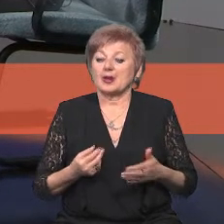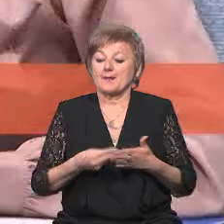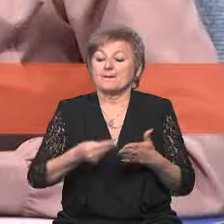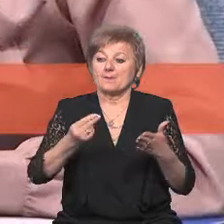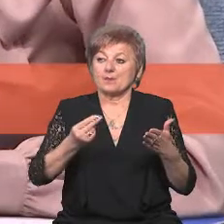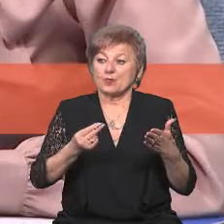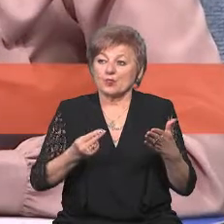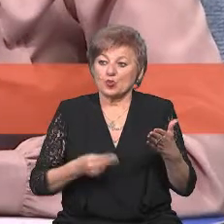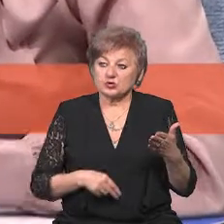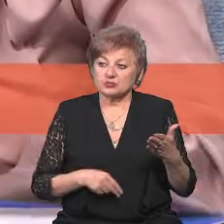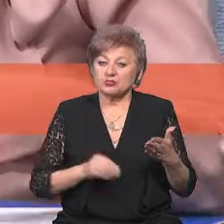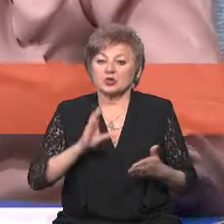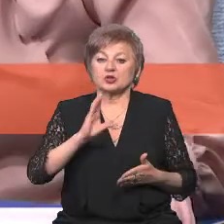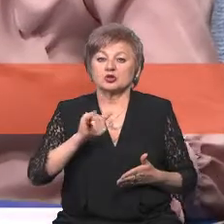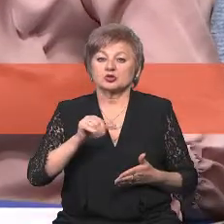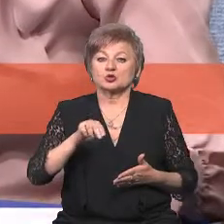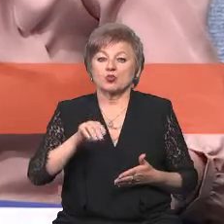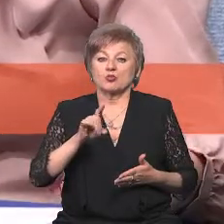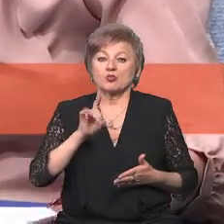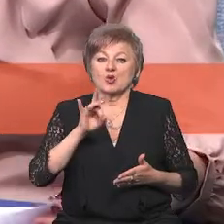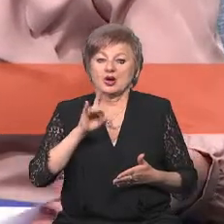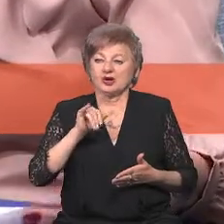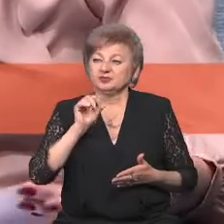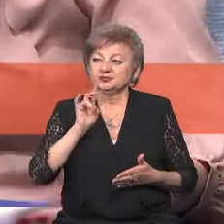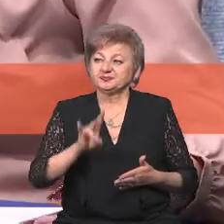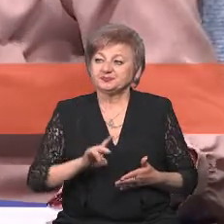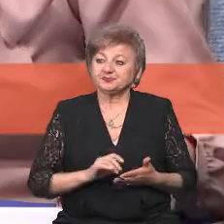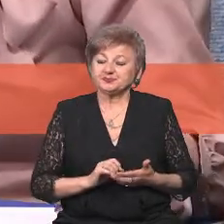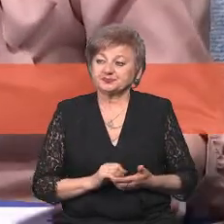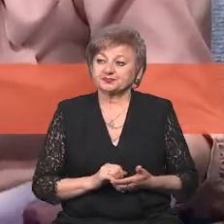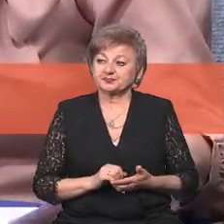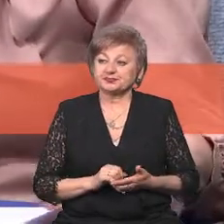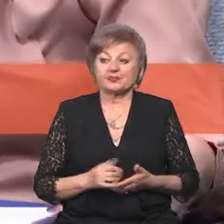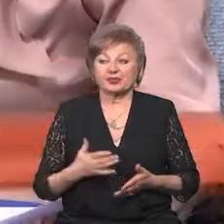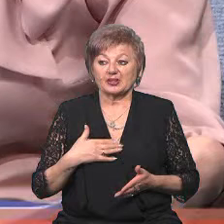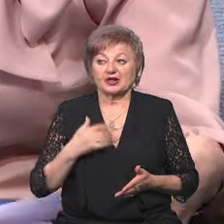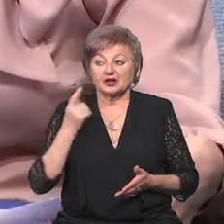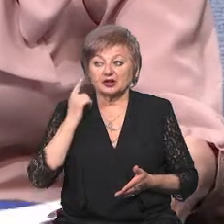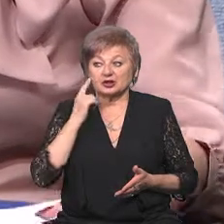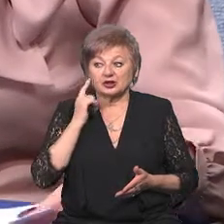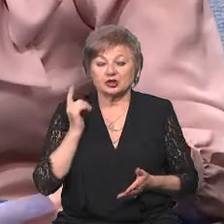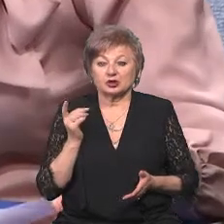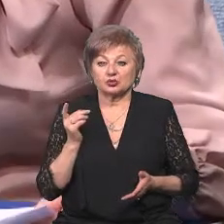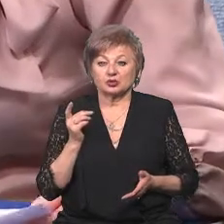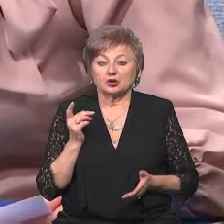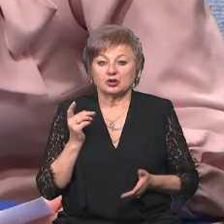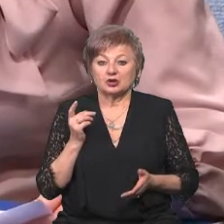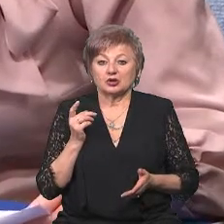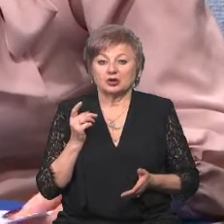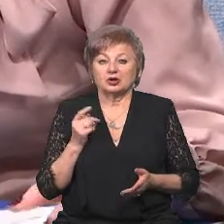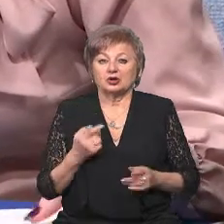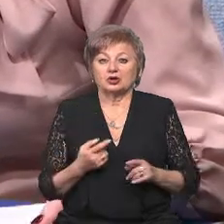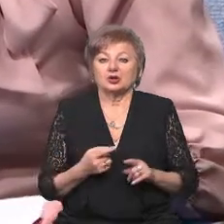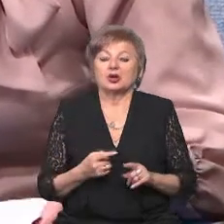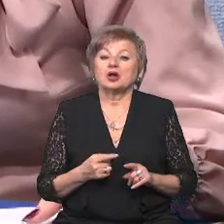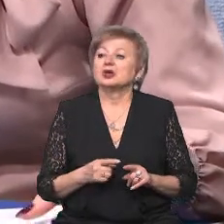ще підписано Уляною Супрун. Ми знайшли, я перепрошую, можна показати лист. Так, я думаю, що це такий же самий. Ми нам просто давали рекомендацію